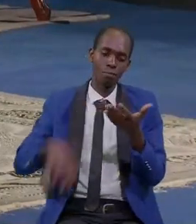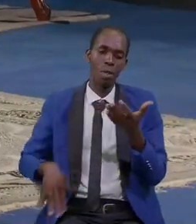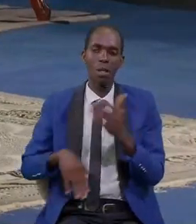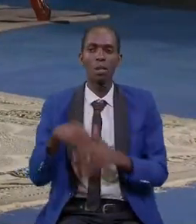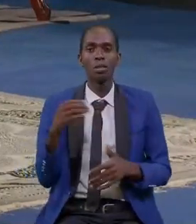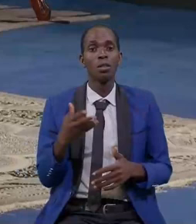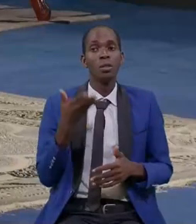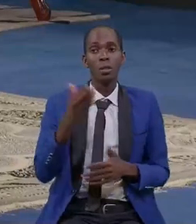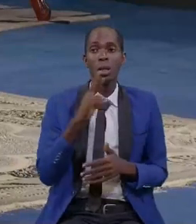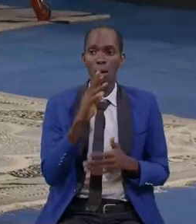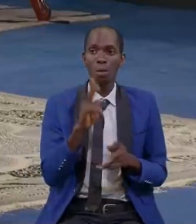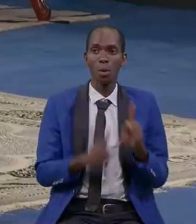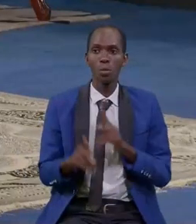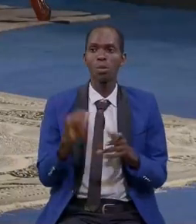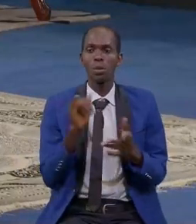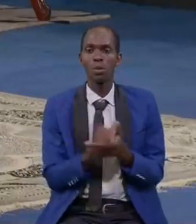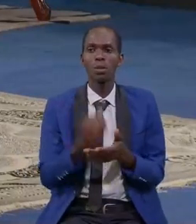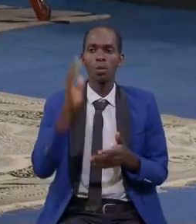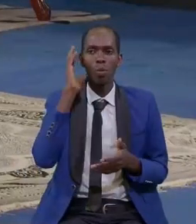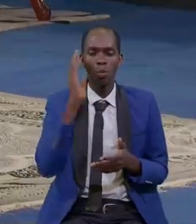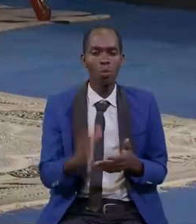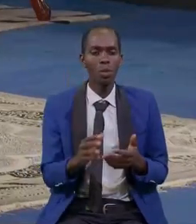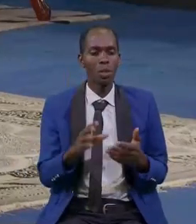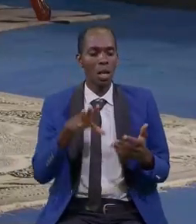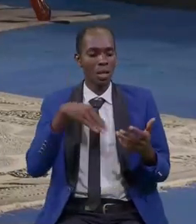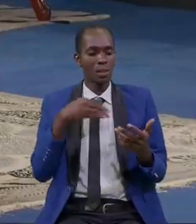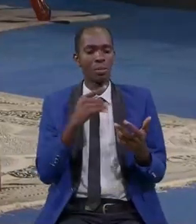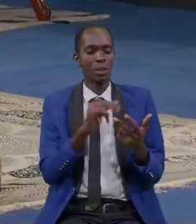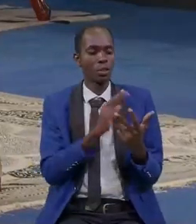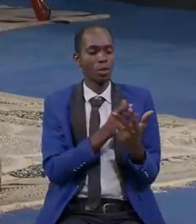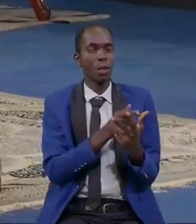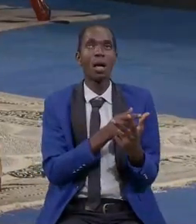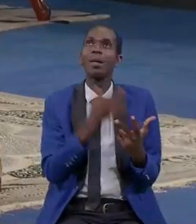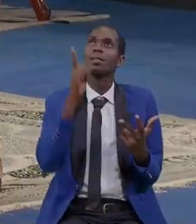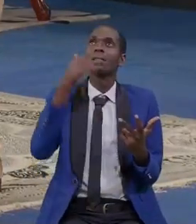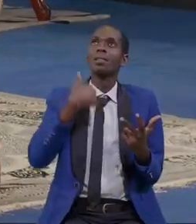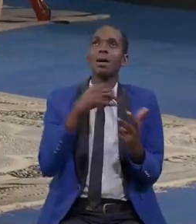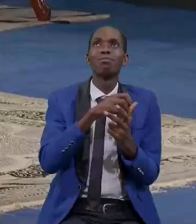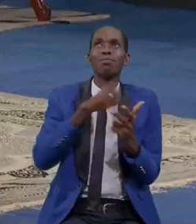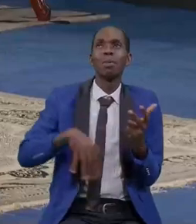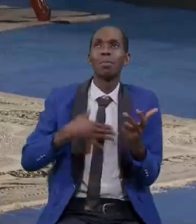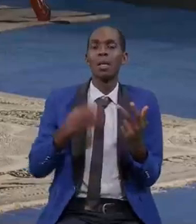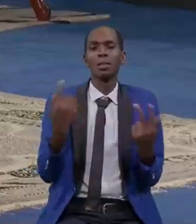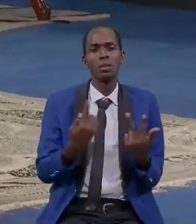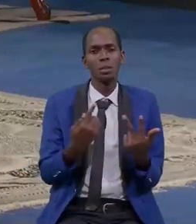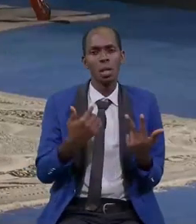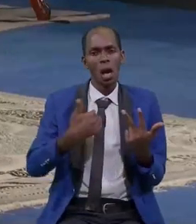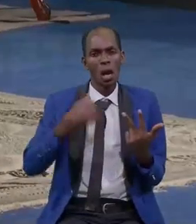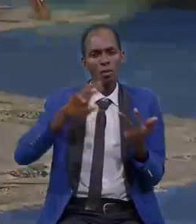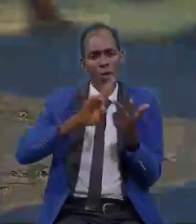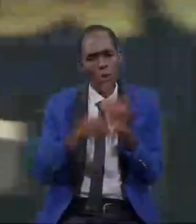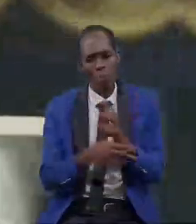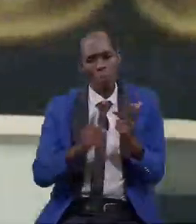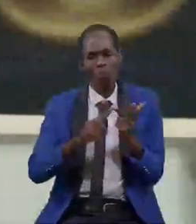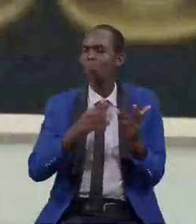Il y a des gens qui prennent la dernière partie. Ah, il a effacé mes péchés. Est-ce que tu t'es repenti?